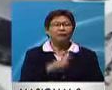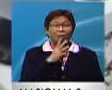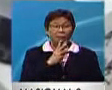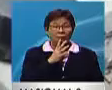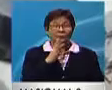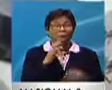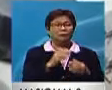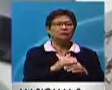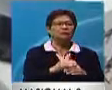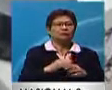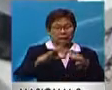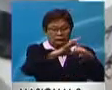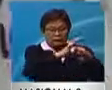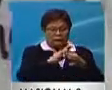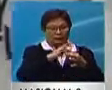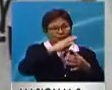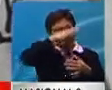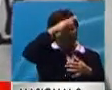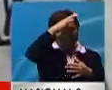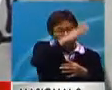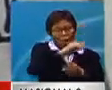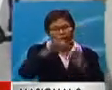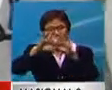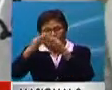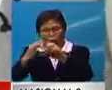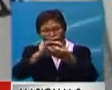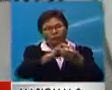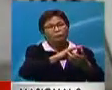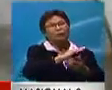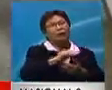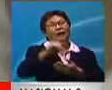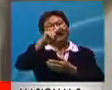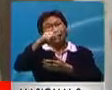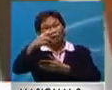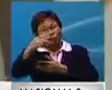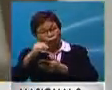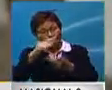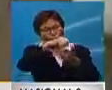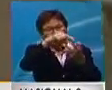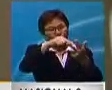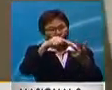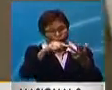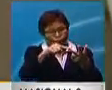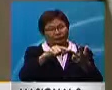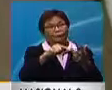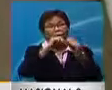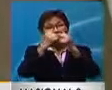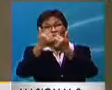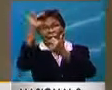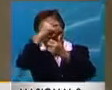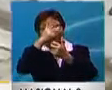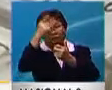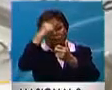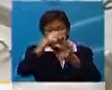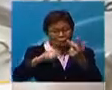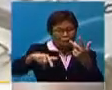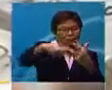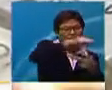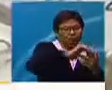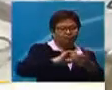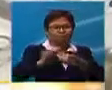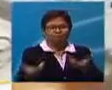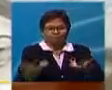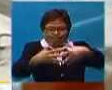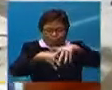Beliau berkata kerjasama diperlukan antara ibu bapa serta keluarga selain badan bukan kerajaan dan agensi kerajaan untuk